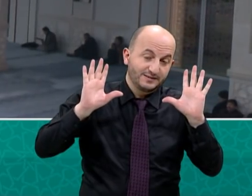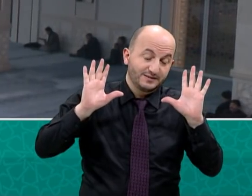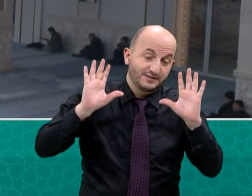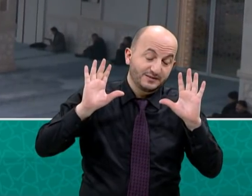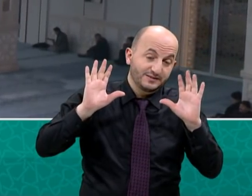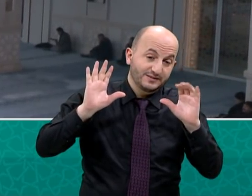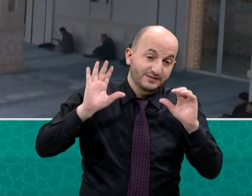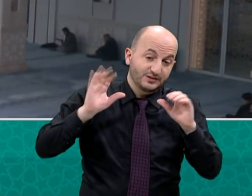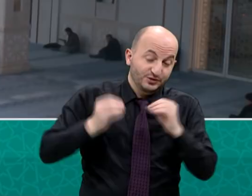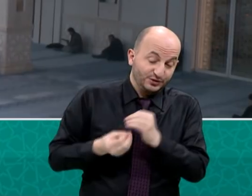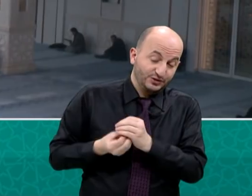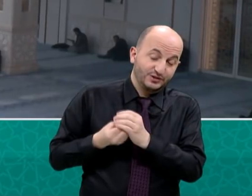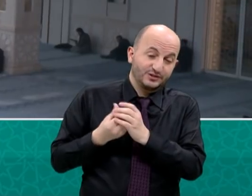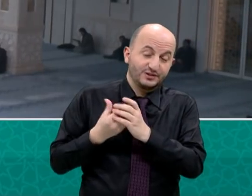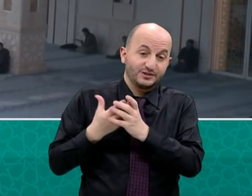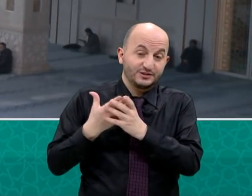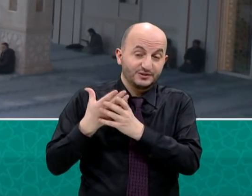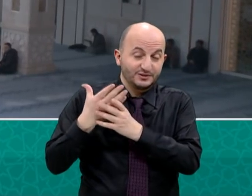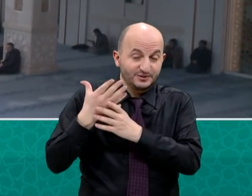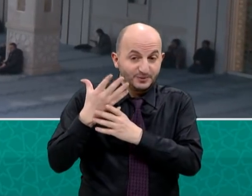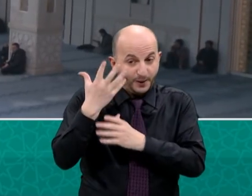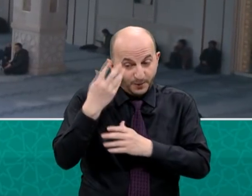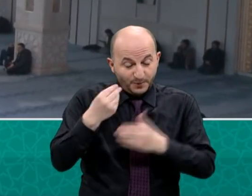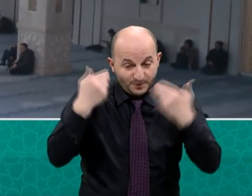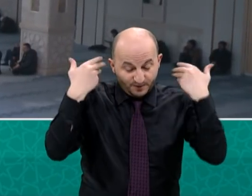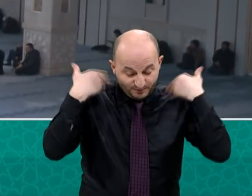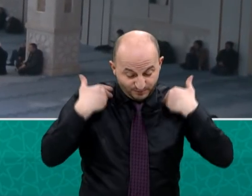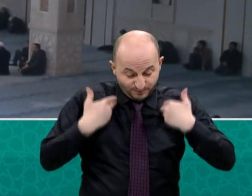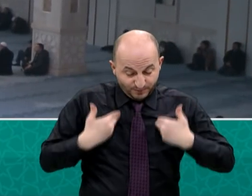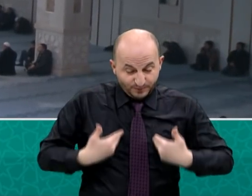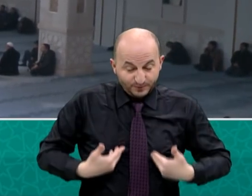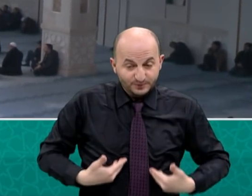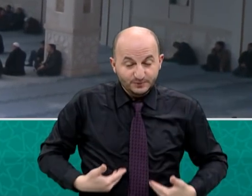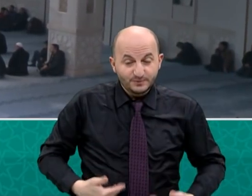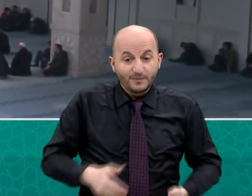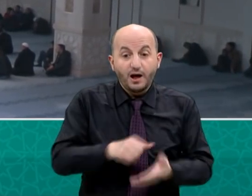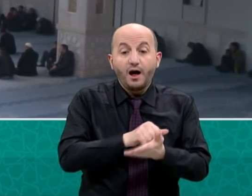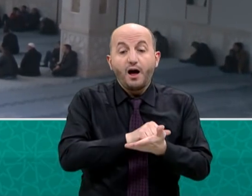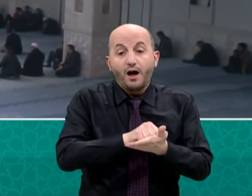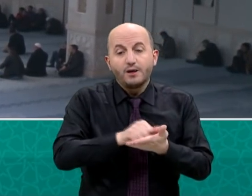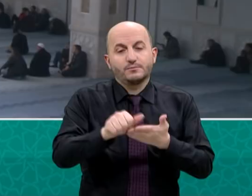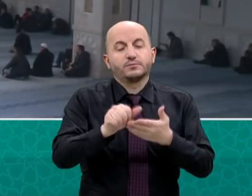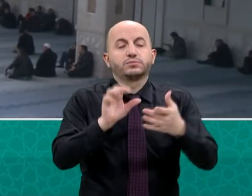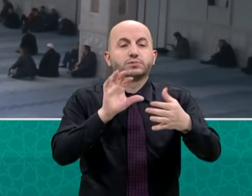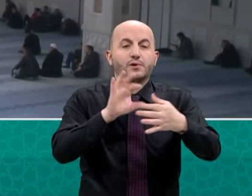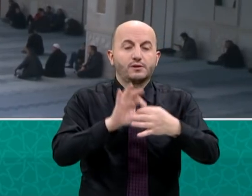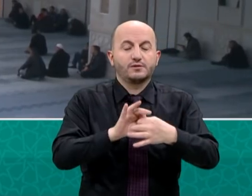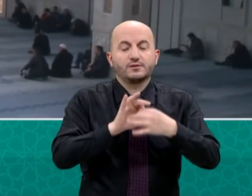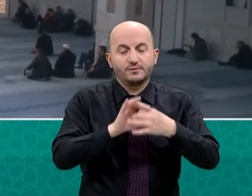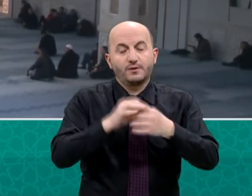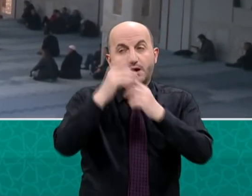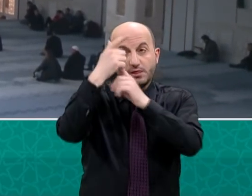müthiş bir yaratılış numunesi olan vücudumuzun her azasını ilgilendiren o